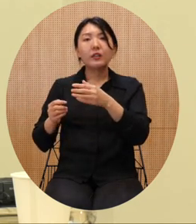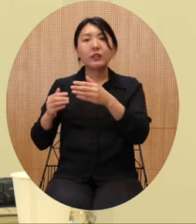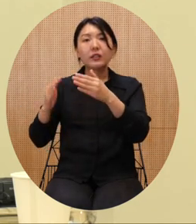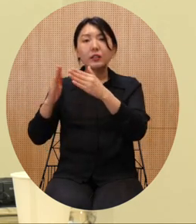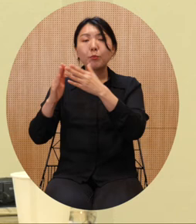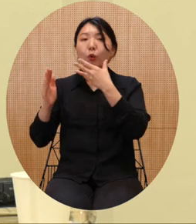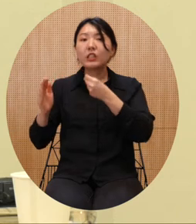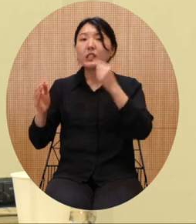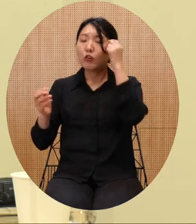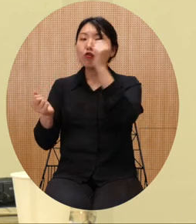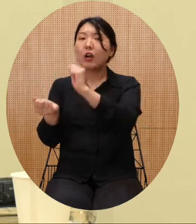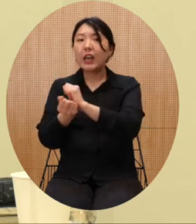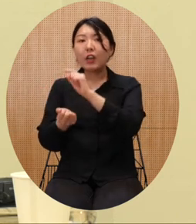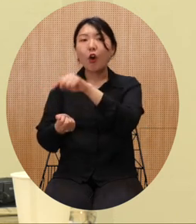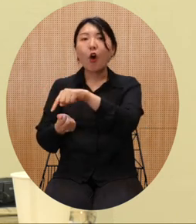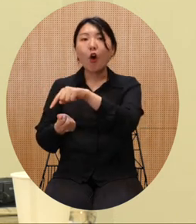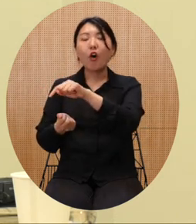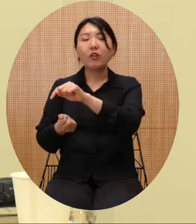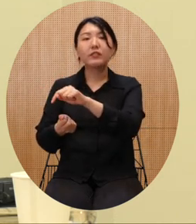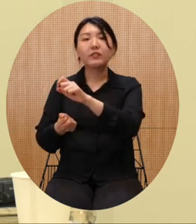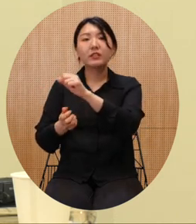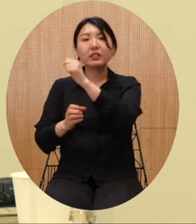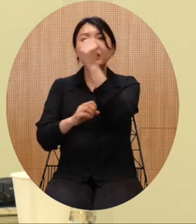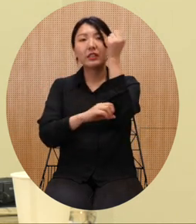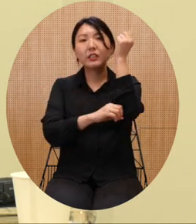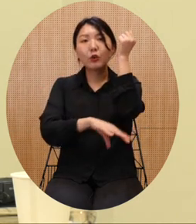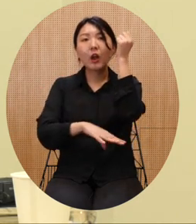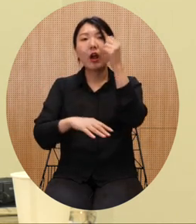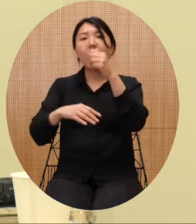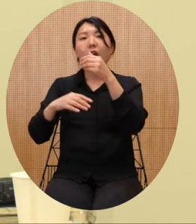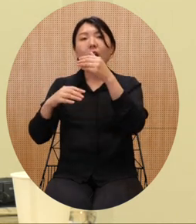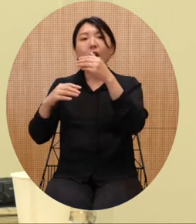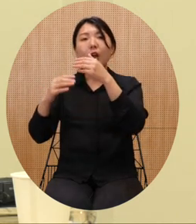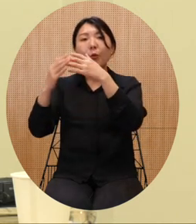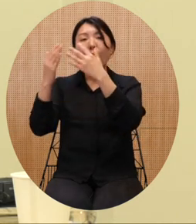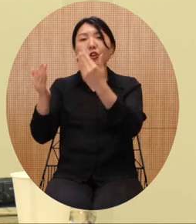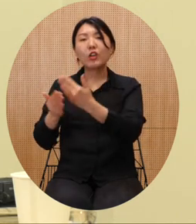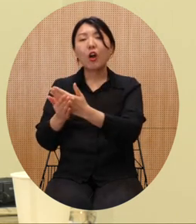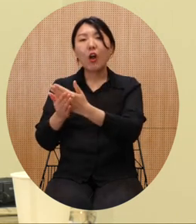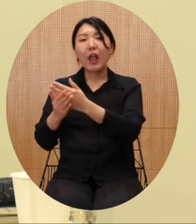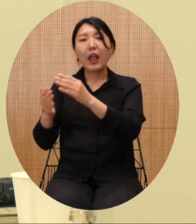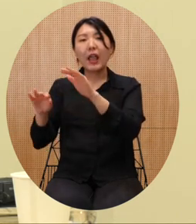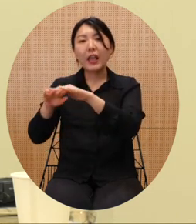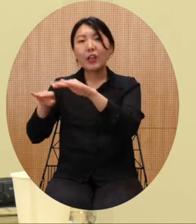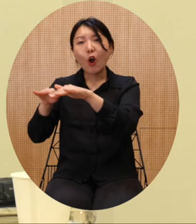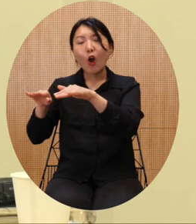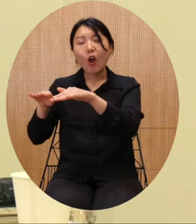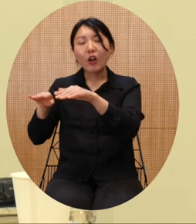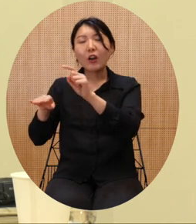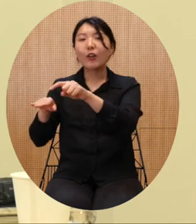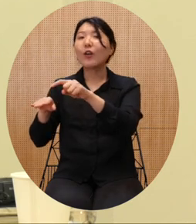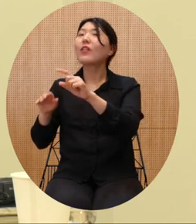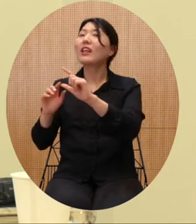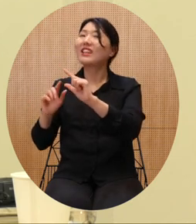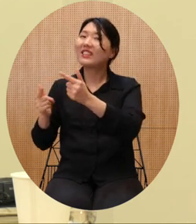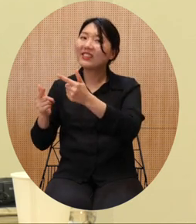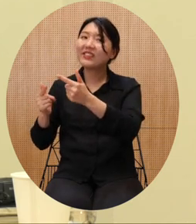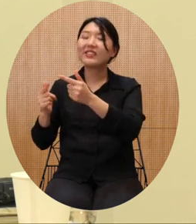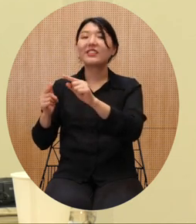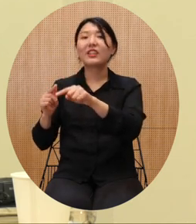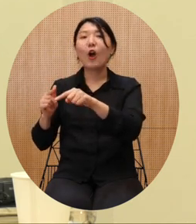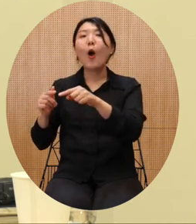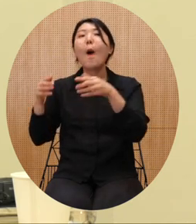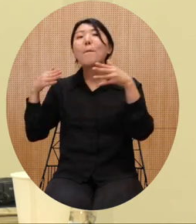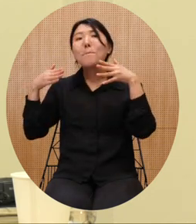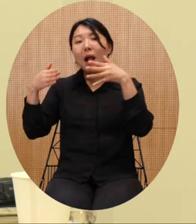것은 기초가 모든 주거 문제를 해결하겠습니다라고 하는 측면을 하고 있는 건 아닙니다. 이러한 방향으로 이렇게